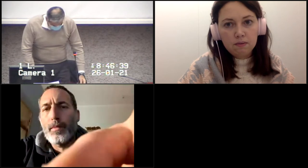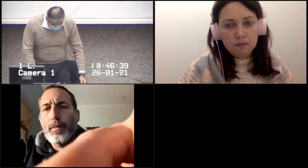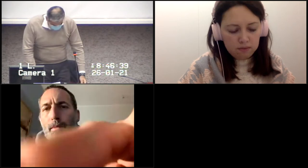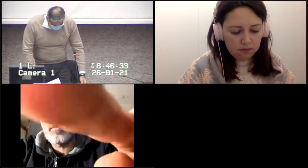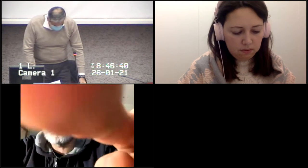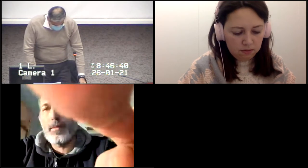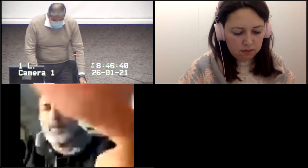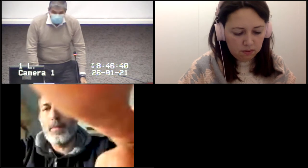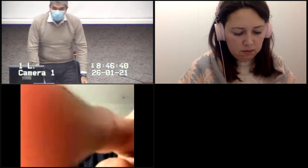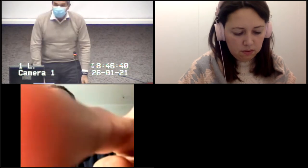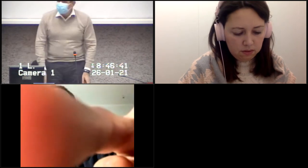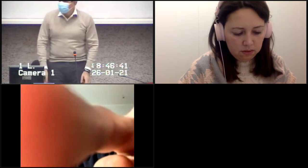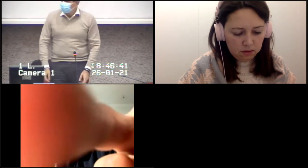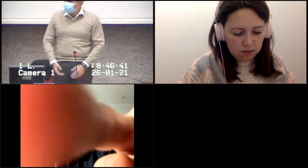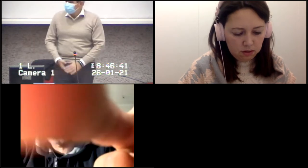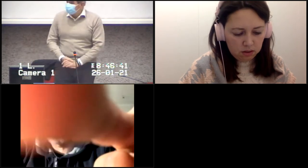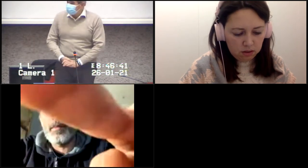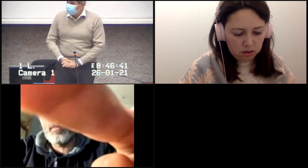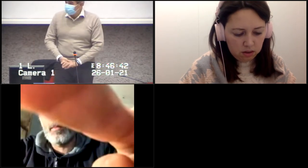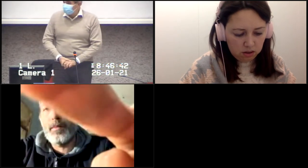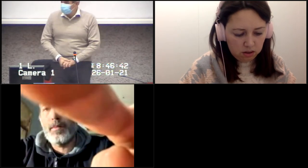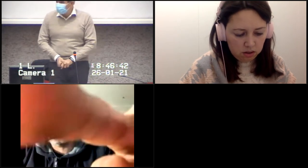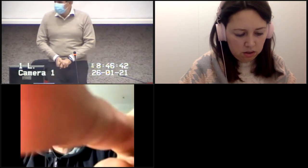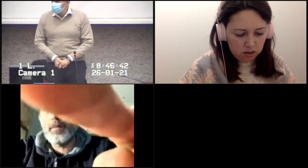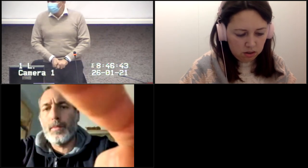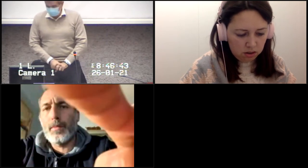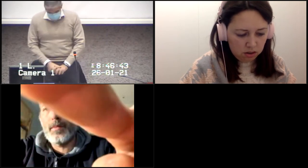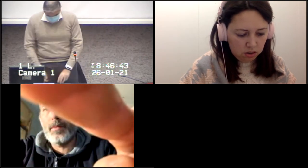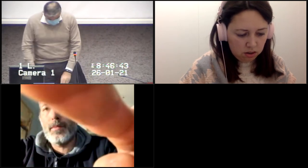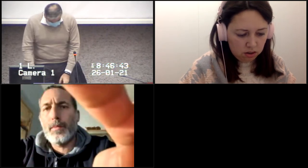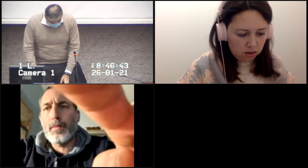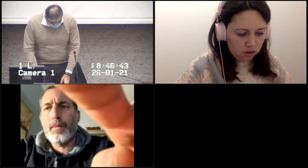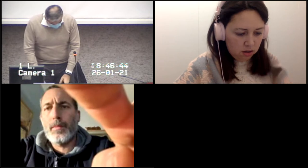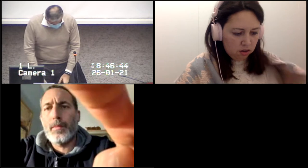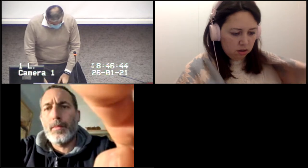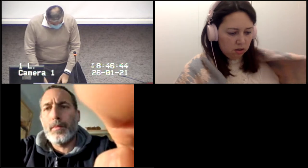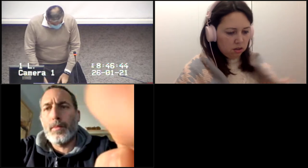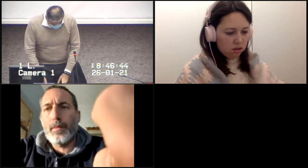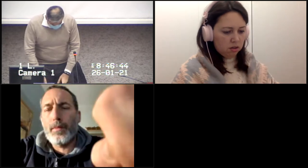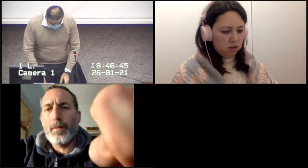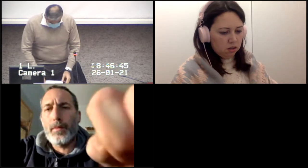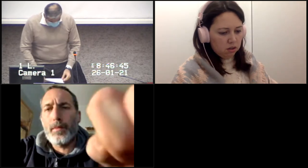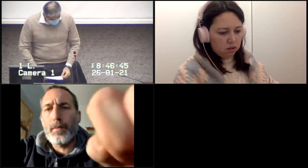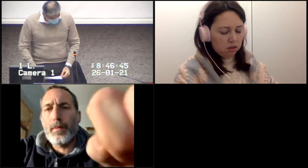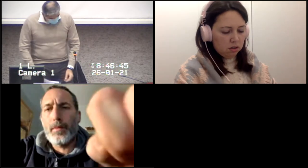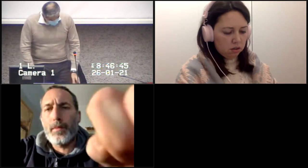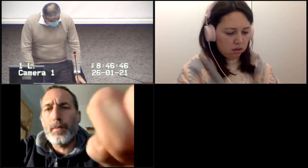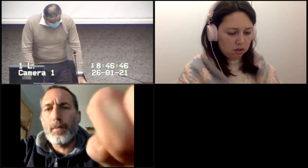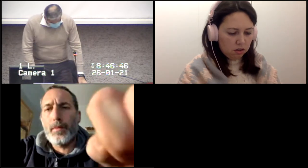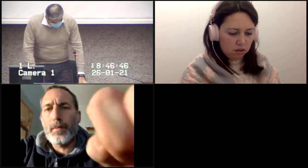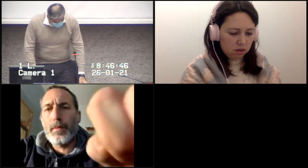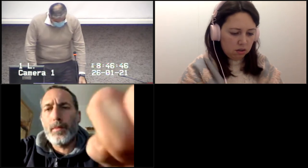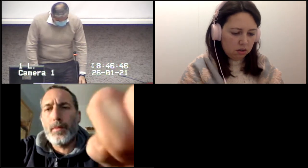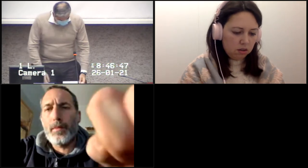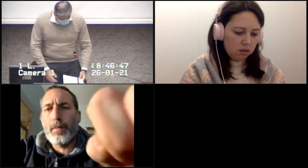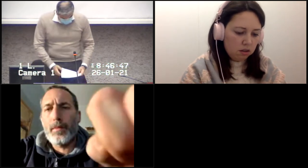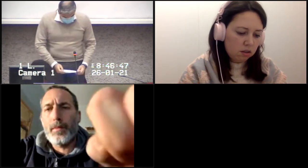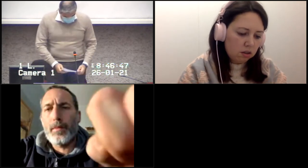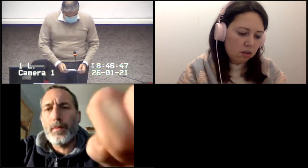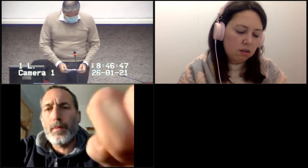Seduta dedicata principalmente a interventi in materia di edilizia e di urbanistica. Questa